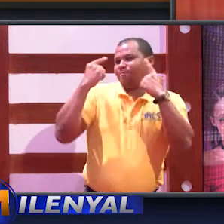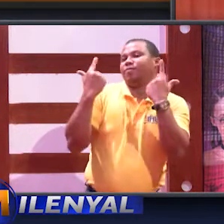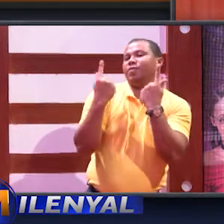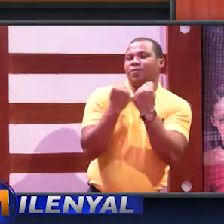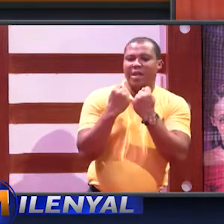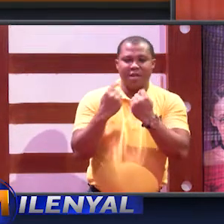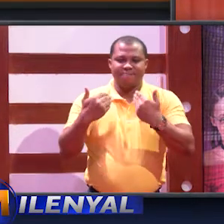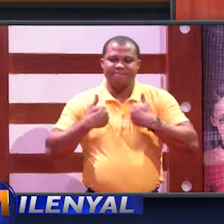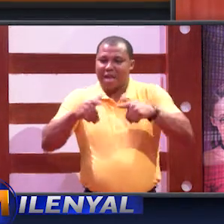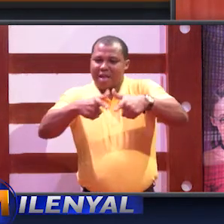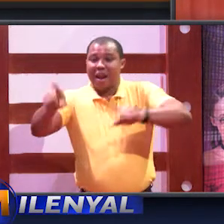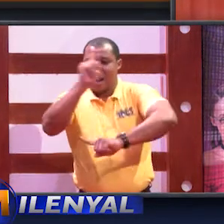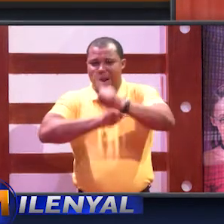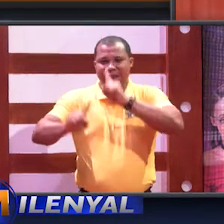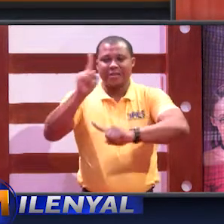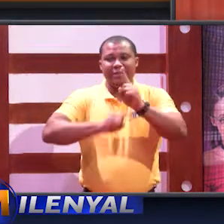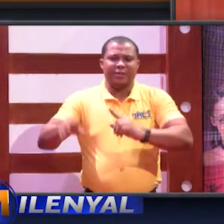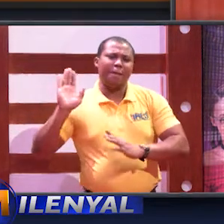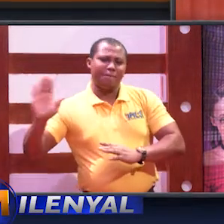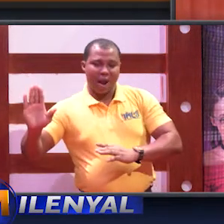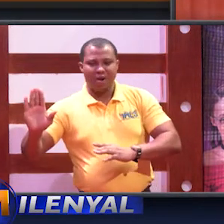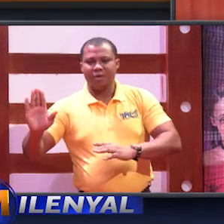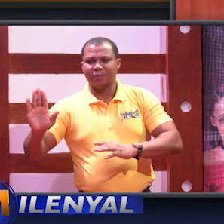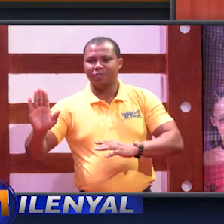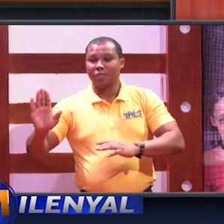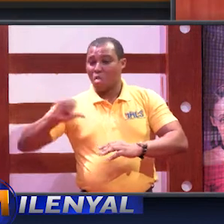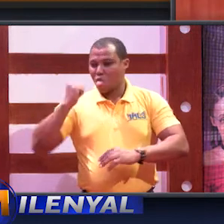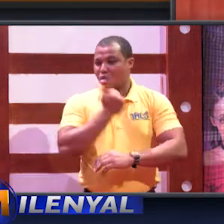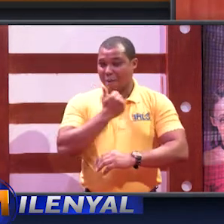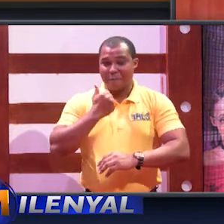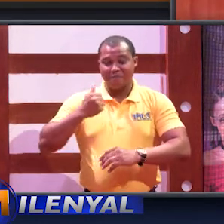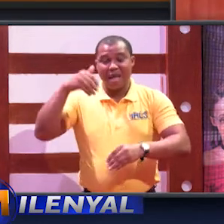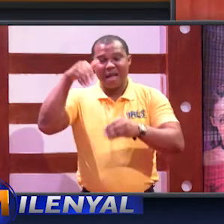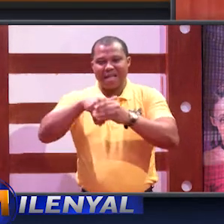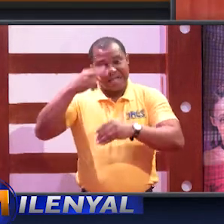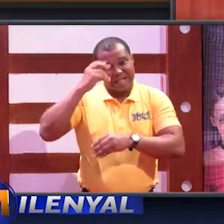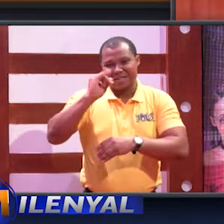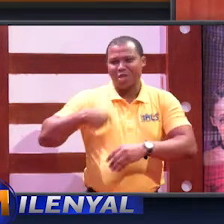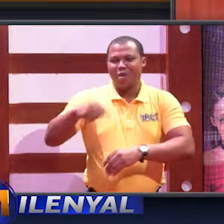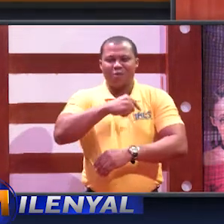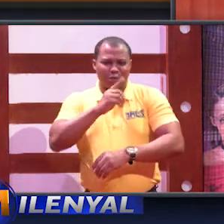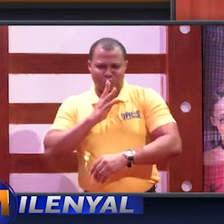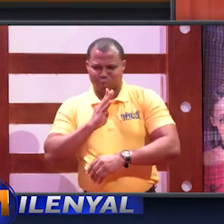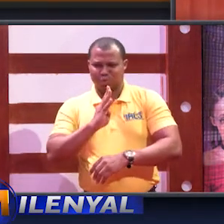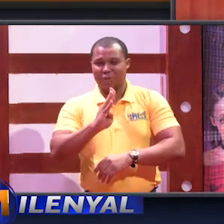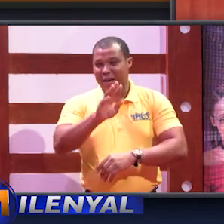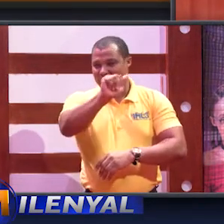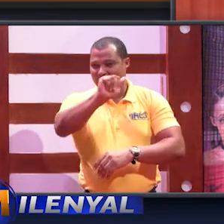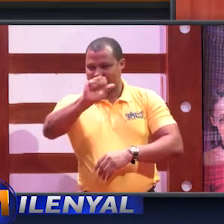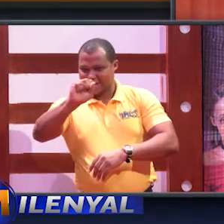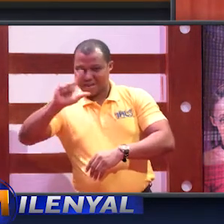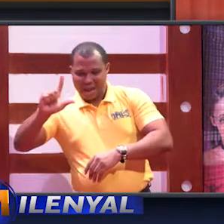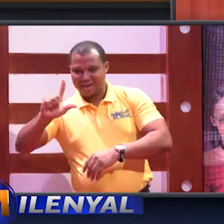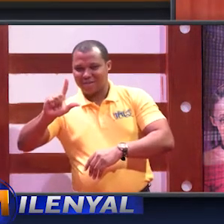eux. Par exemple, en Haïti, nous parlons ASL modifié, donc langue signe américaine. Le pourquoi, c'est parce qu'en 1945,